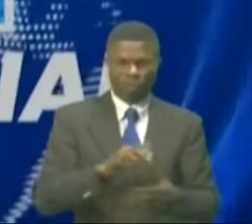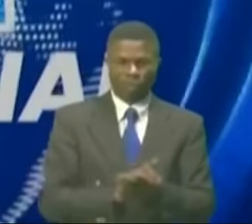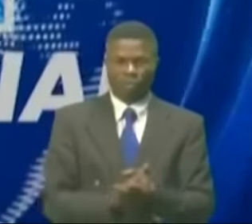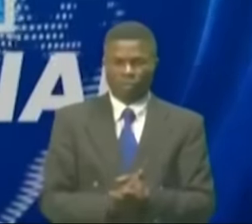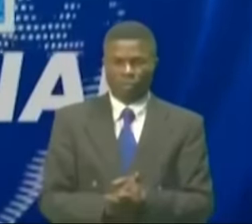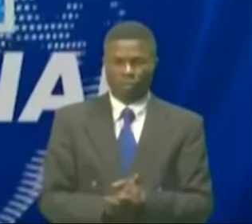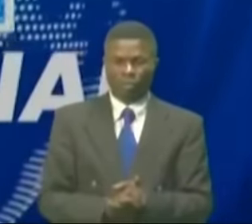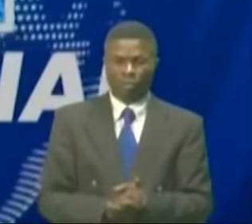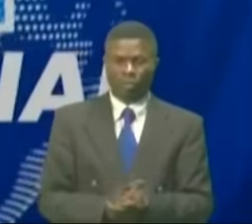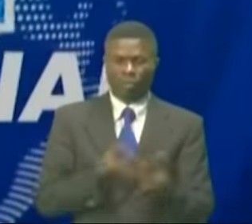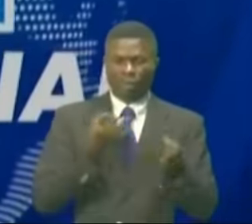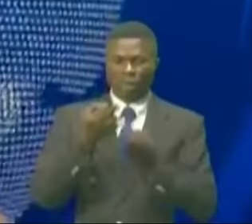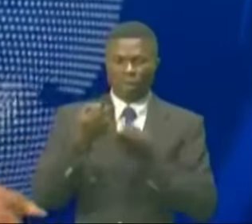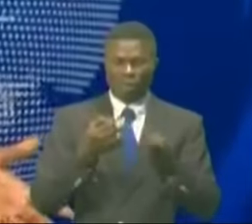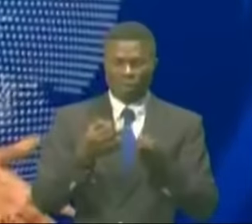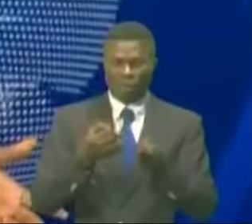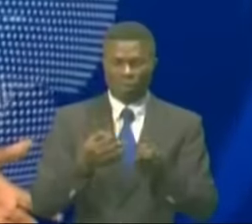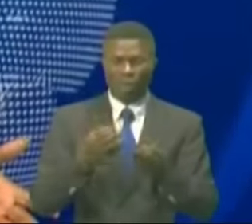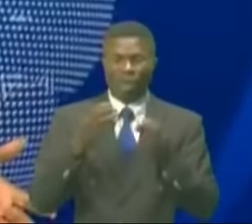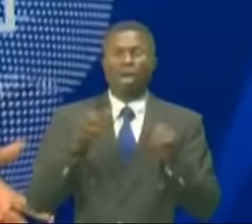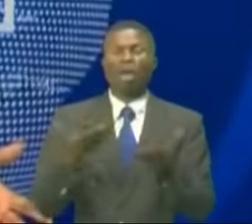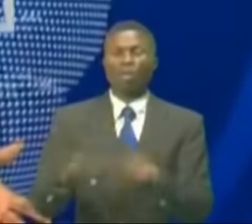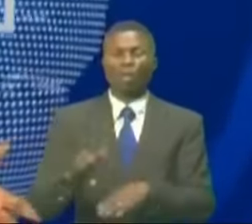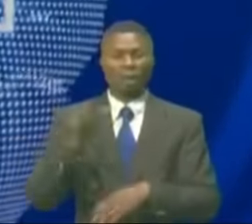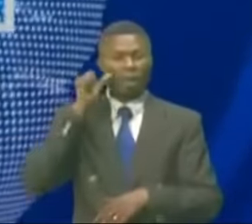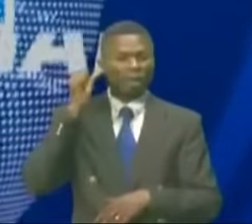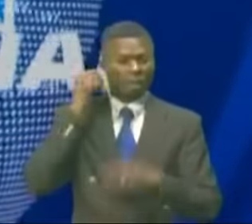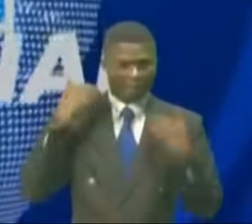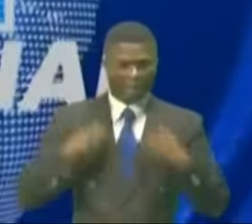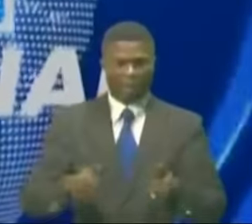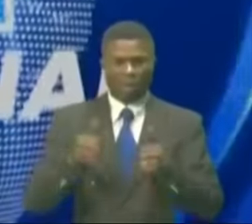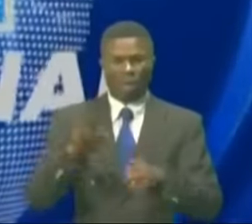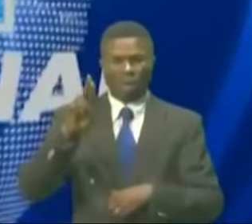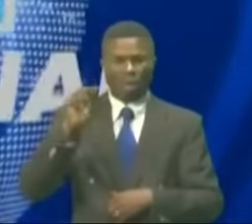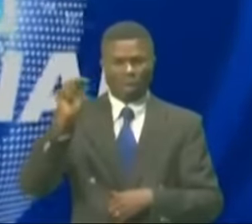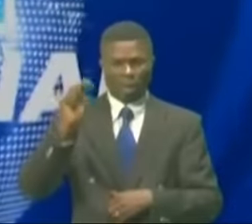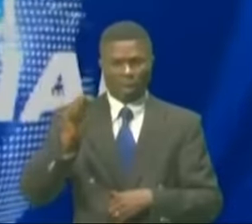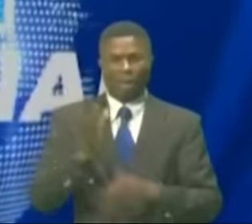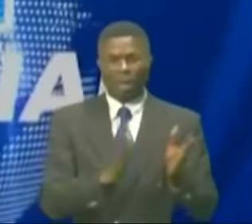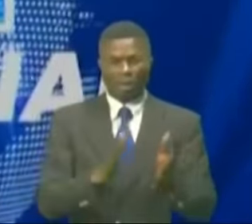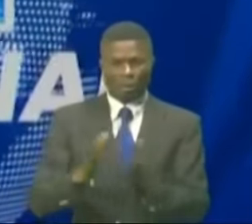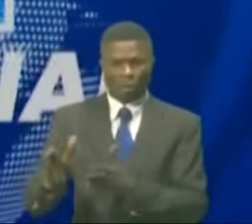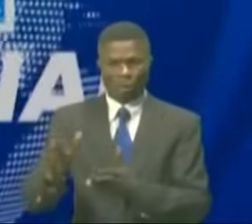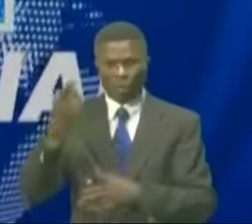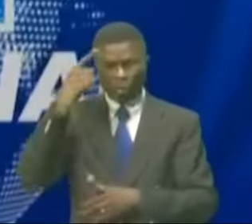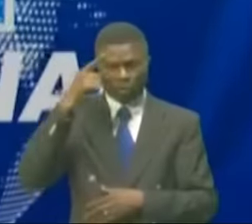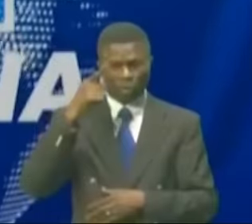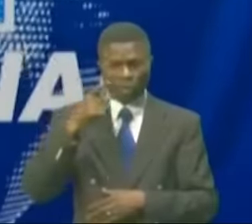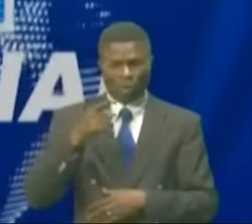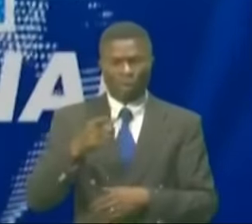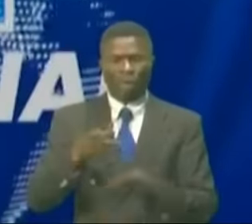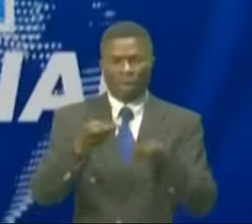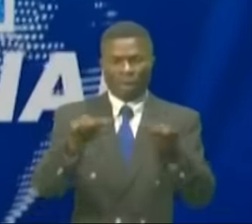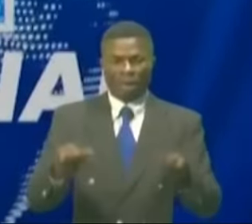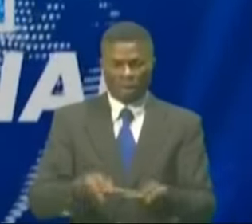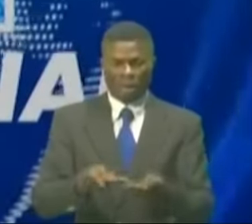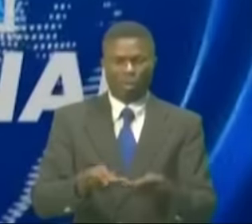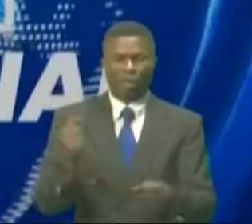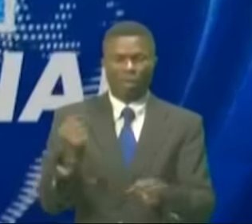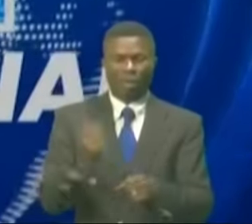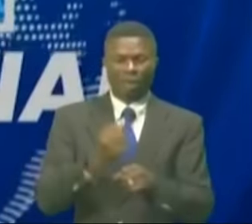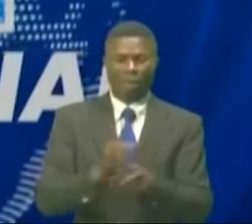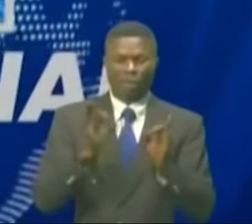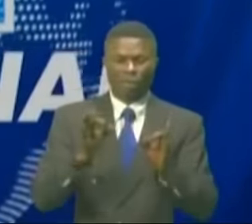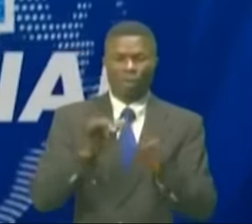cette page noire, il était bien portant hier à la RTNC, se préparant pour son nouveau poste d'attachement